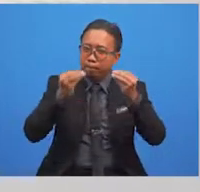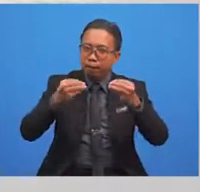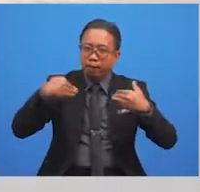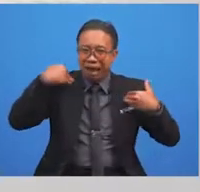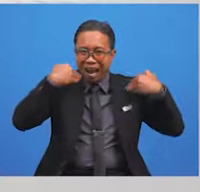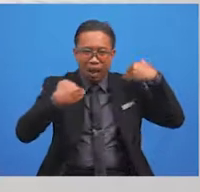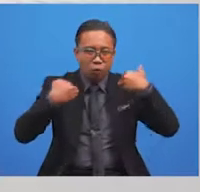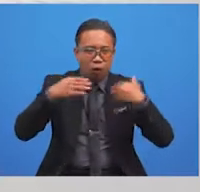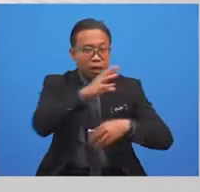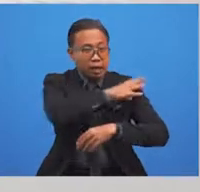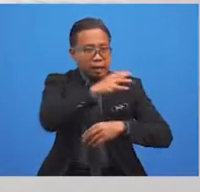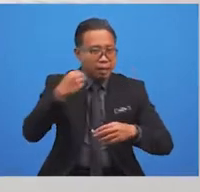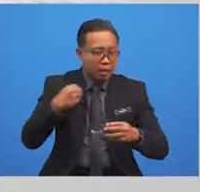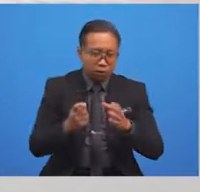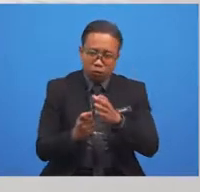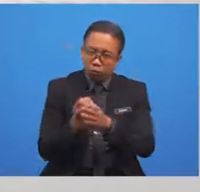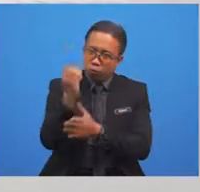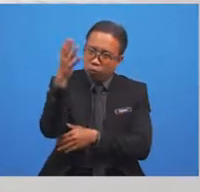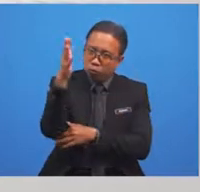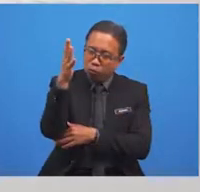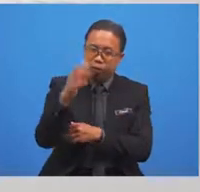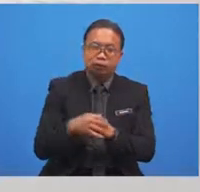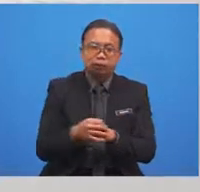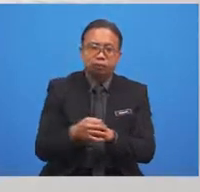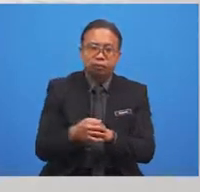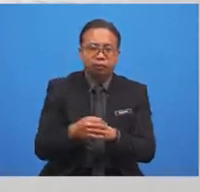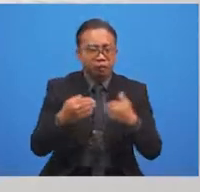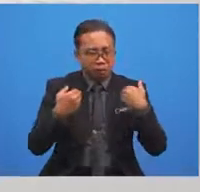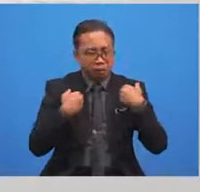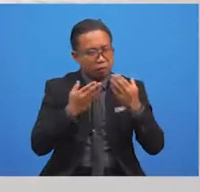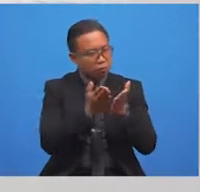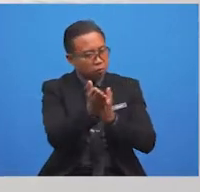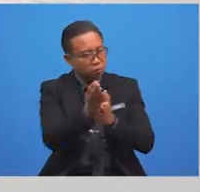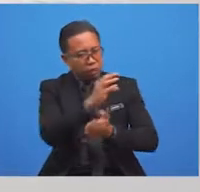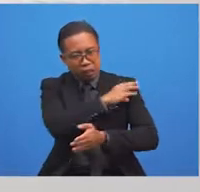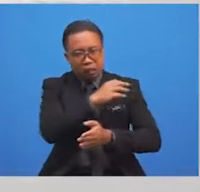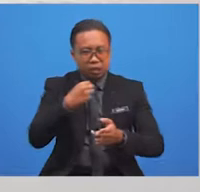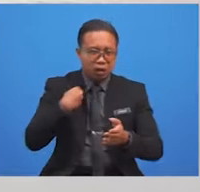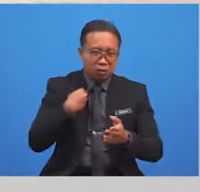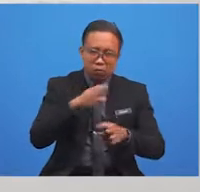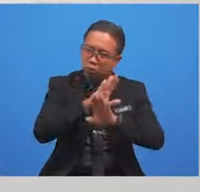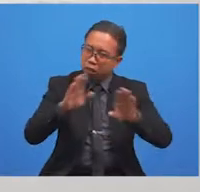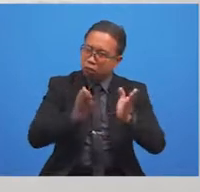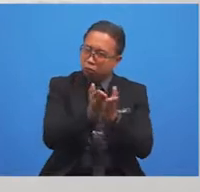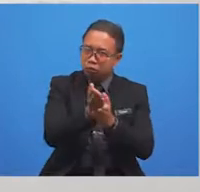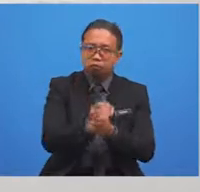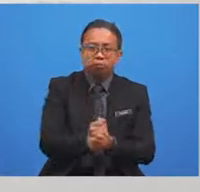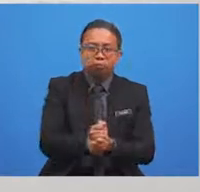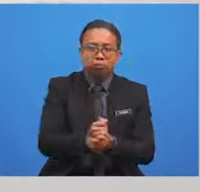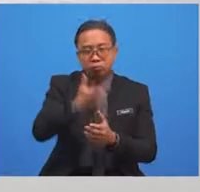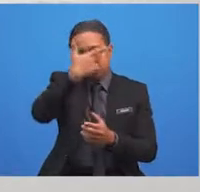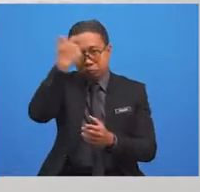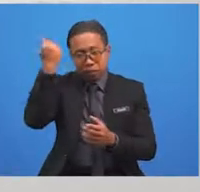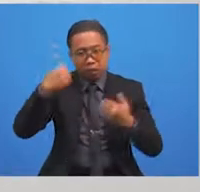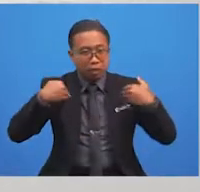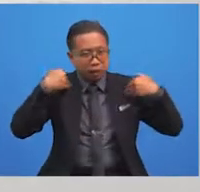dan tumbuh-tumbuhan secara langsung atau tidak langsung. Ini kerana hidupan